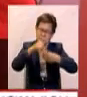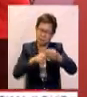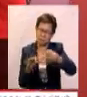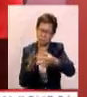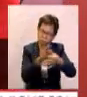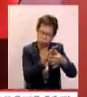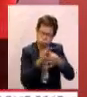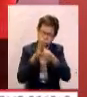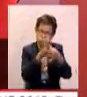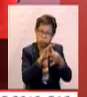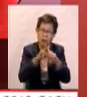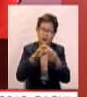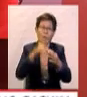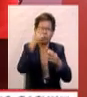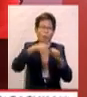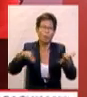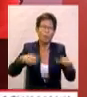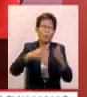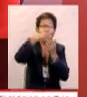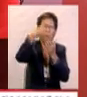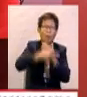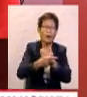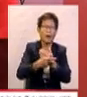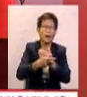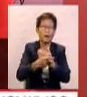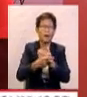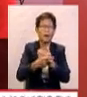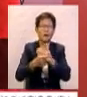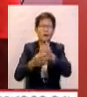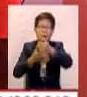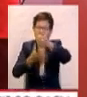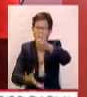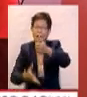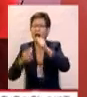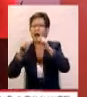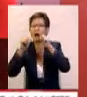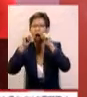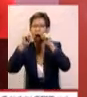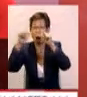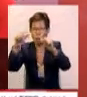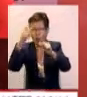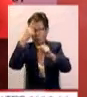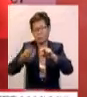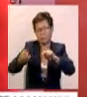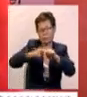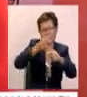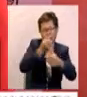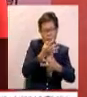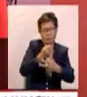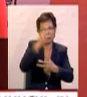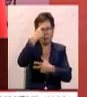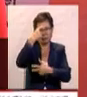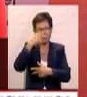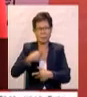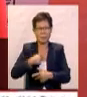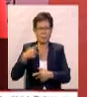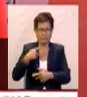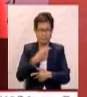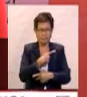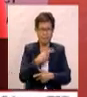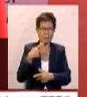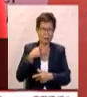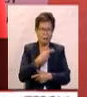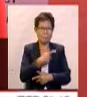melaksanakan program pendanaan awam tambah emas ni. Boleh. Okey, so bagi kami dari pihak BUS, kami